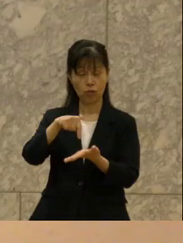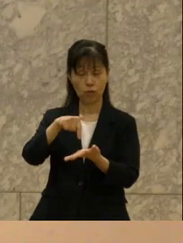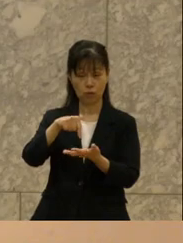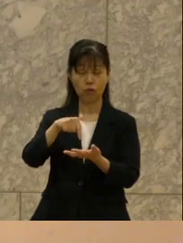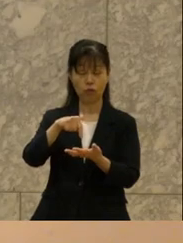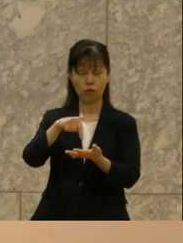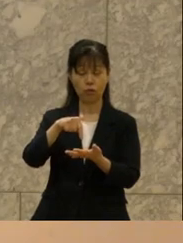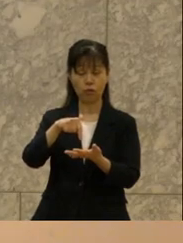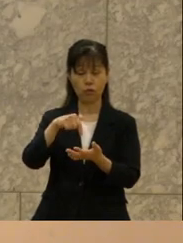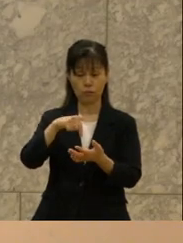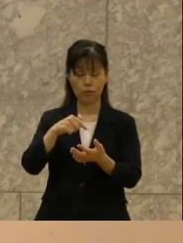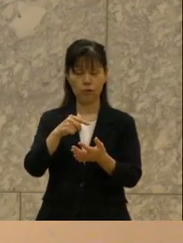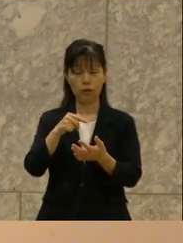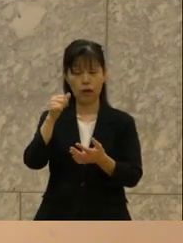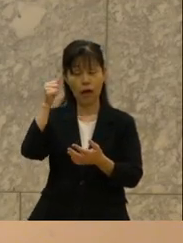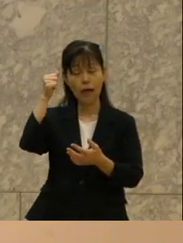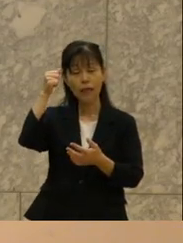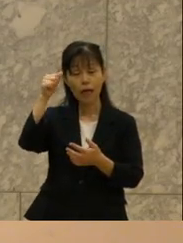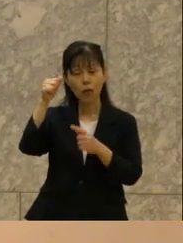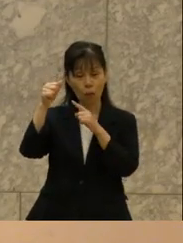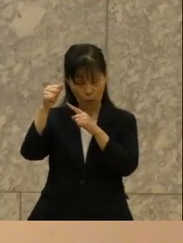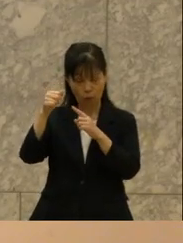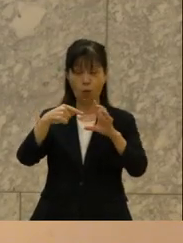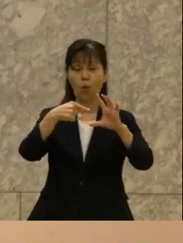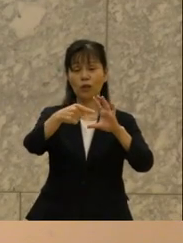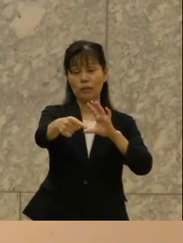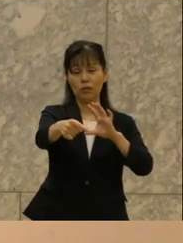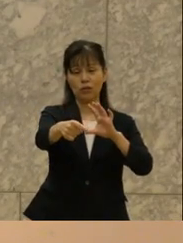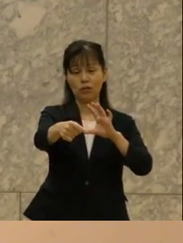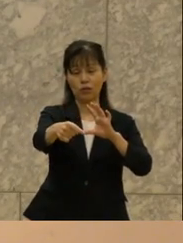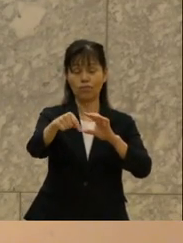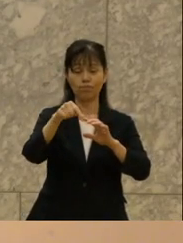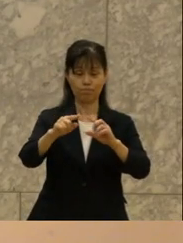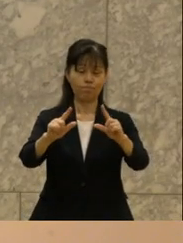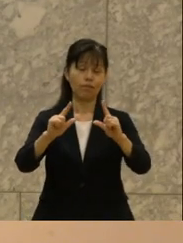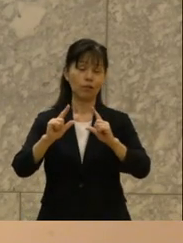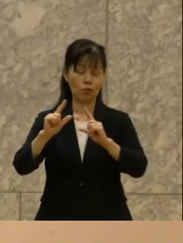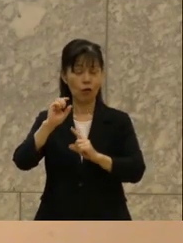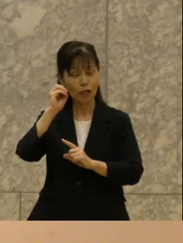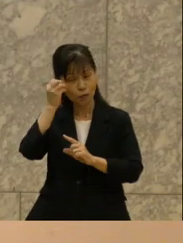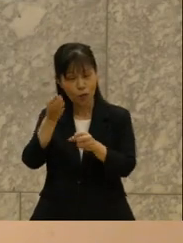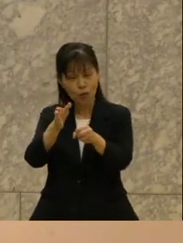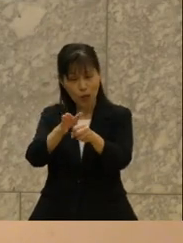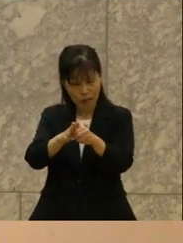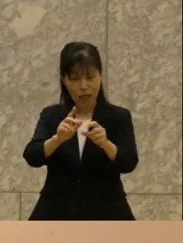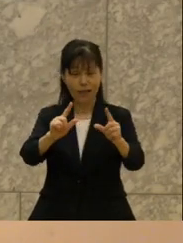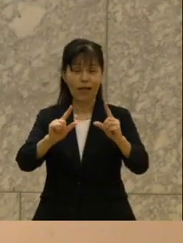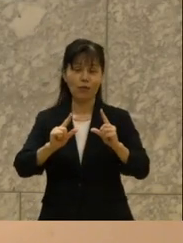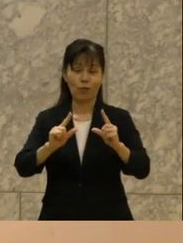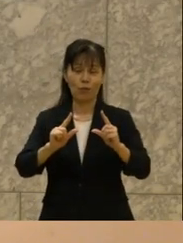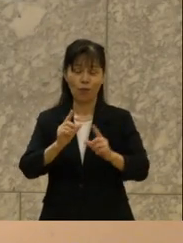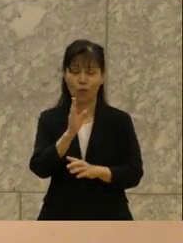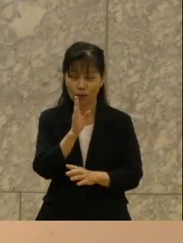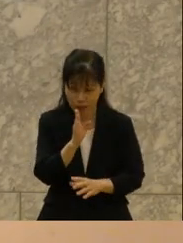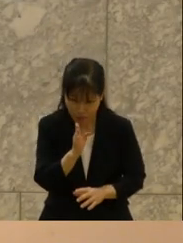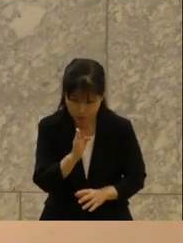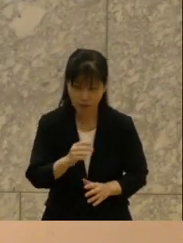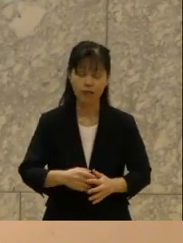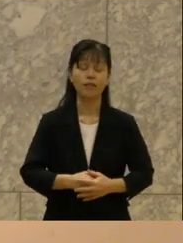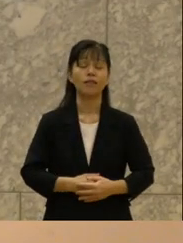本シンポジウムのアンケートをお送りいたしますぜひご感想などを添えてご回答いただければと思い